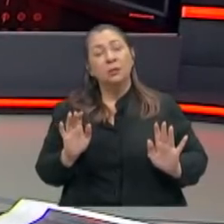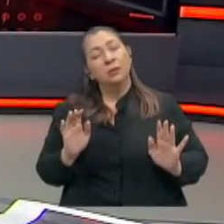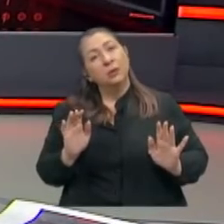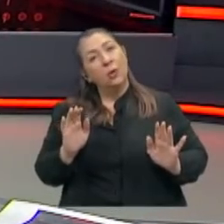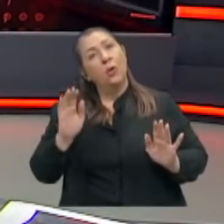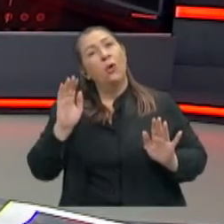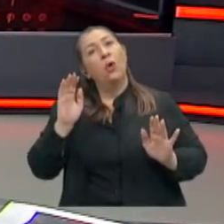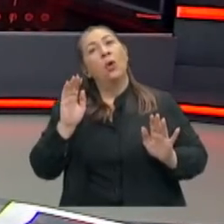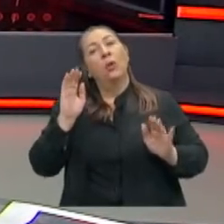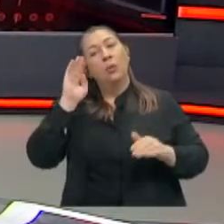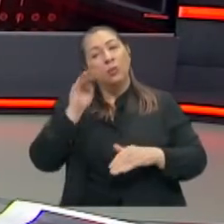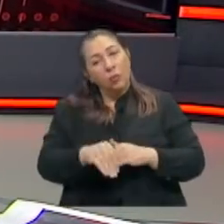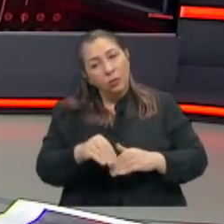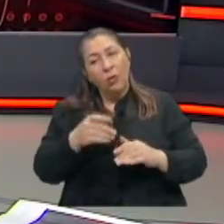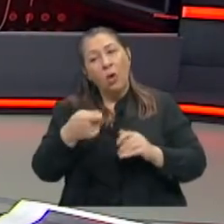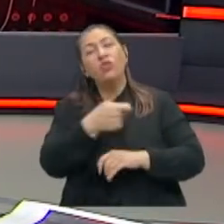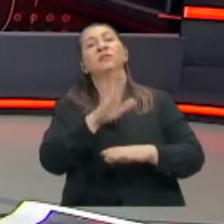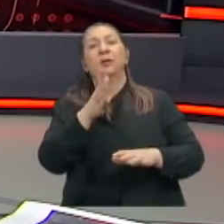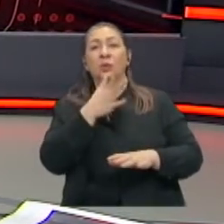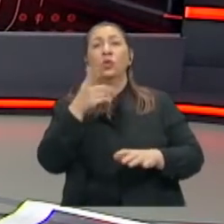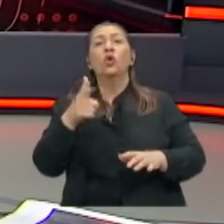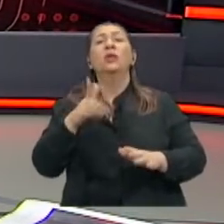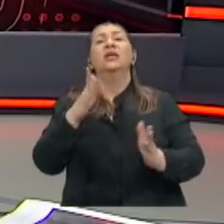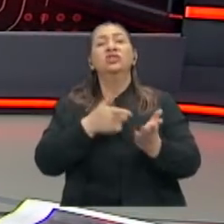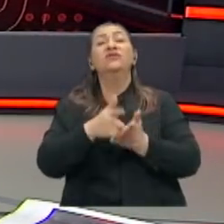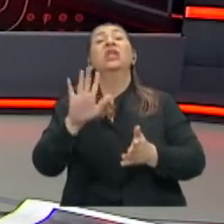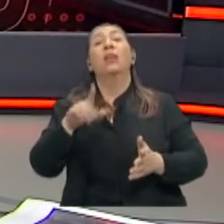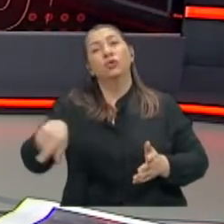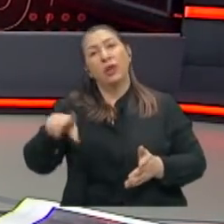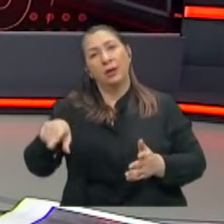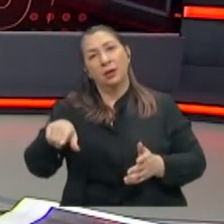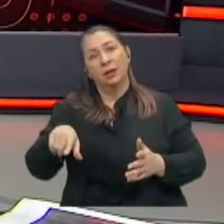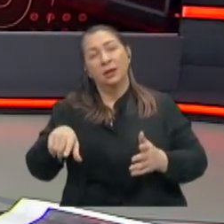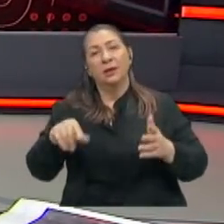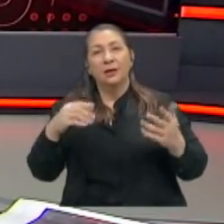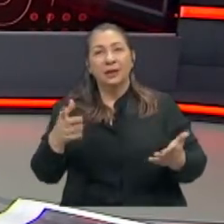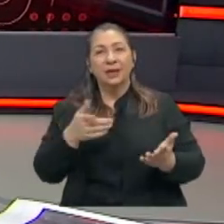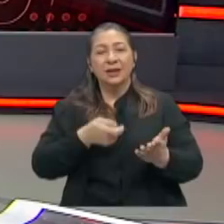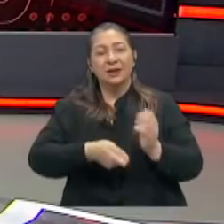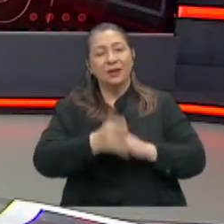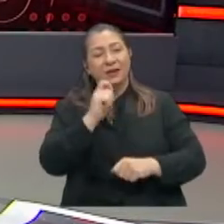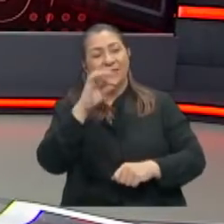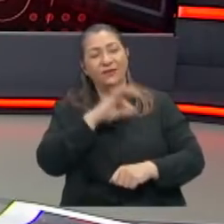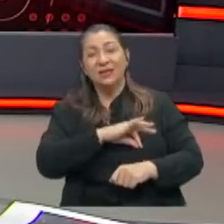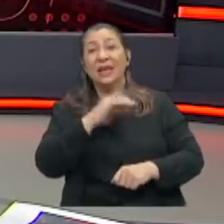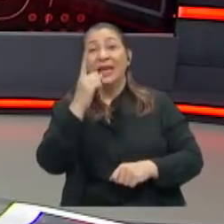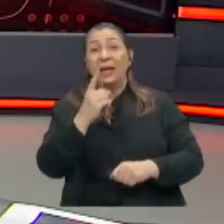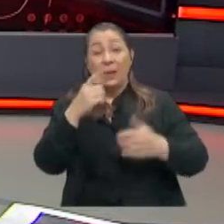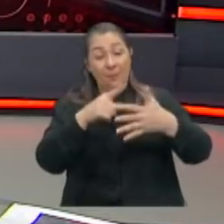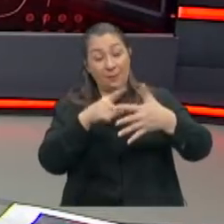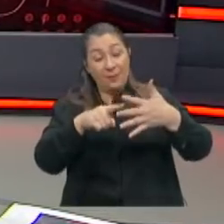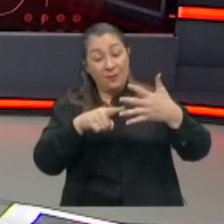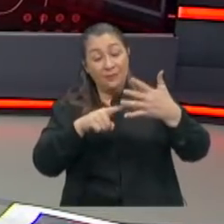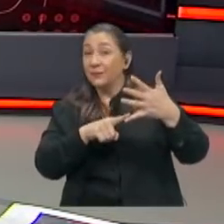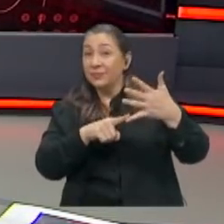Batacağını öngörememişler. Bunların bir kısmı köylü de değil, çiftçi de değil bu arada. Ya zaten kredilerden faydalananlarda ilk 5 sırada çiftçi